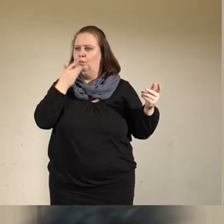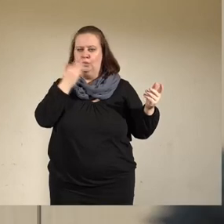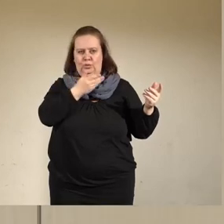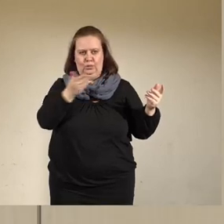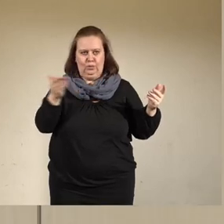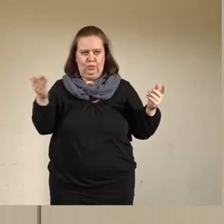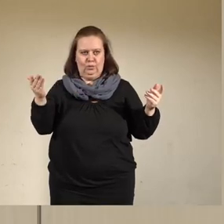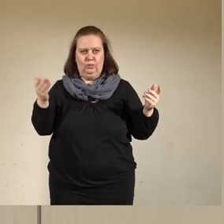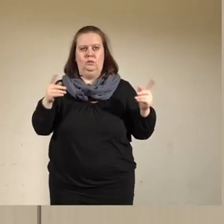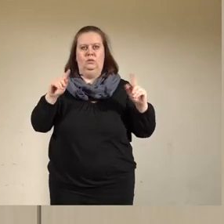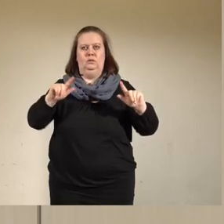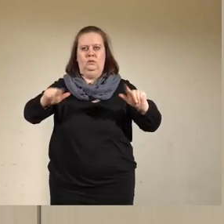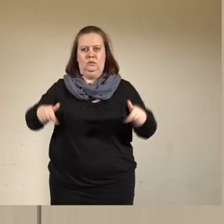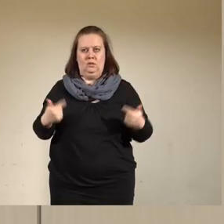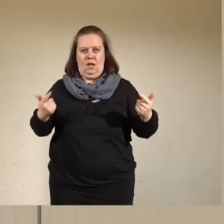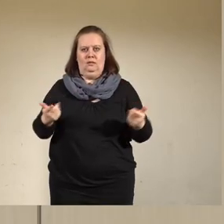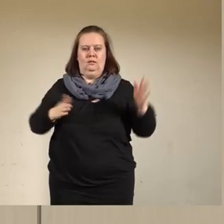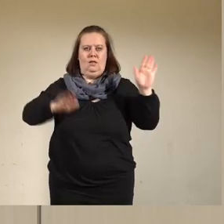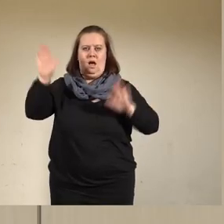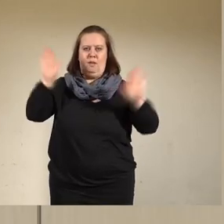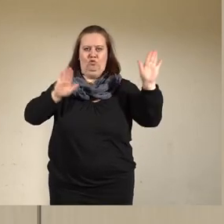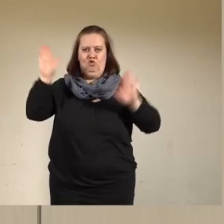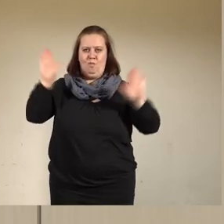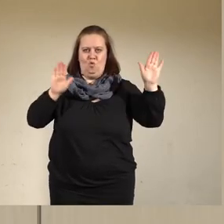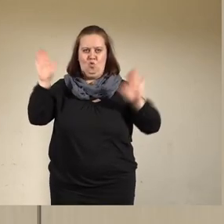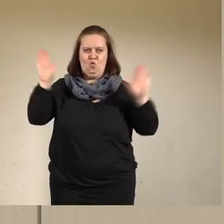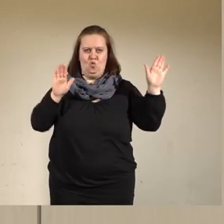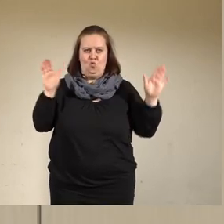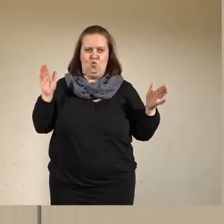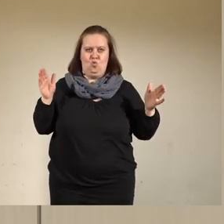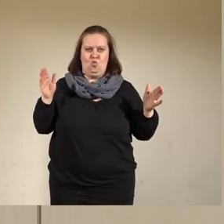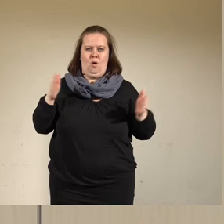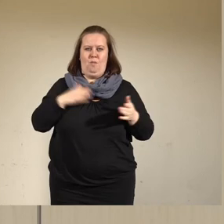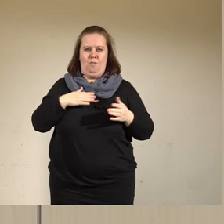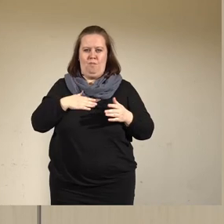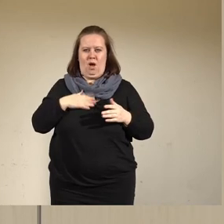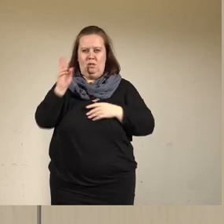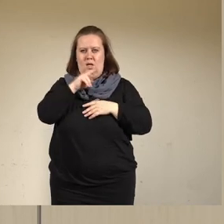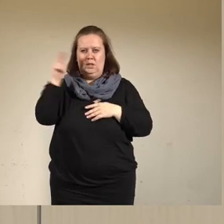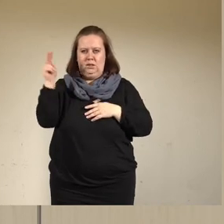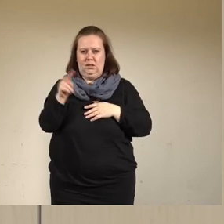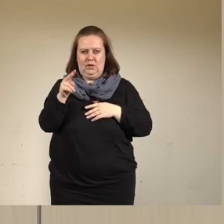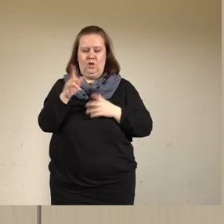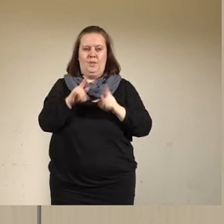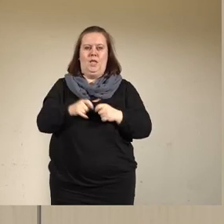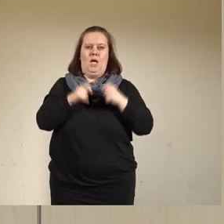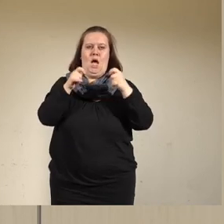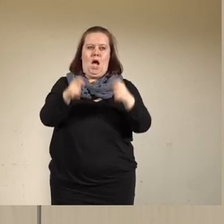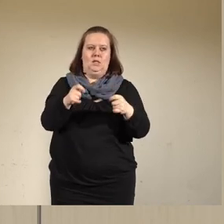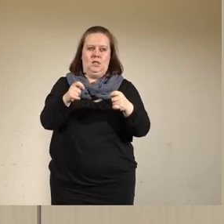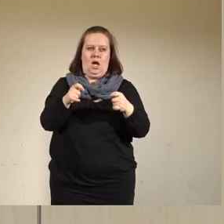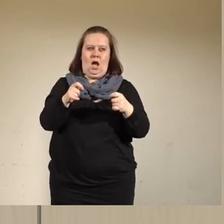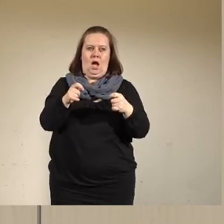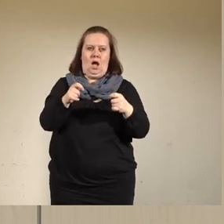nicht. Dann kommen wir zur Abstimmung. Ich gehe mal aus meiner Sicht mit dem weitestgehenden Antrag